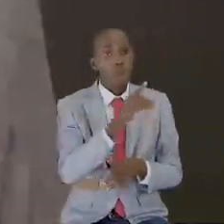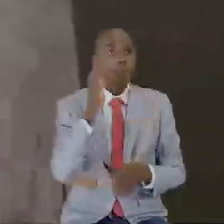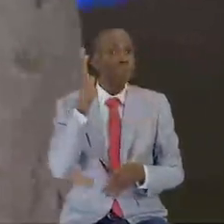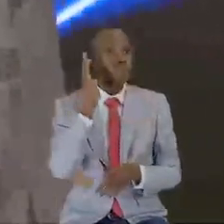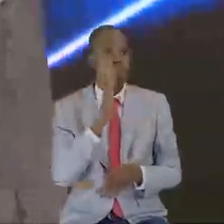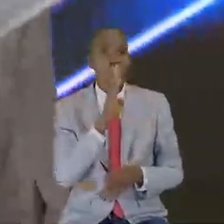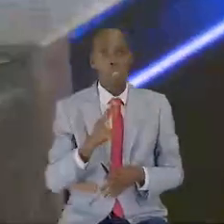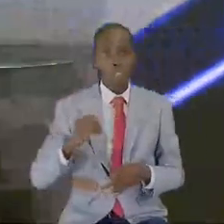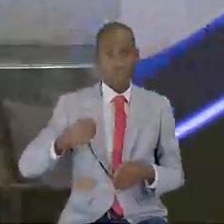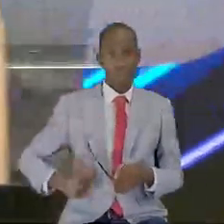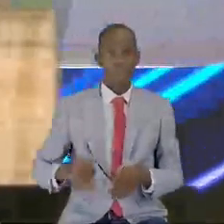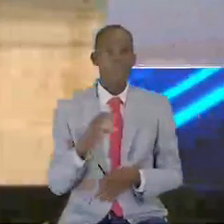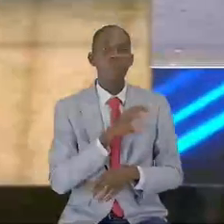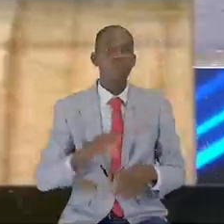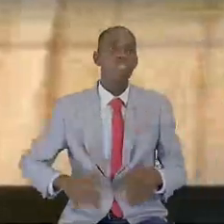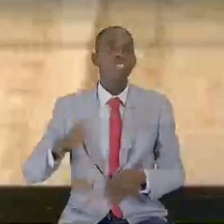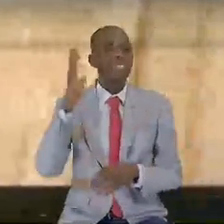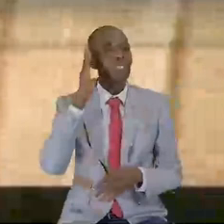vous servira de rien.